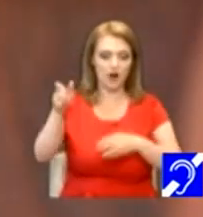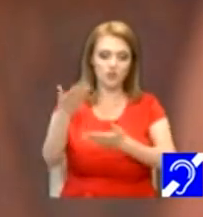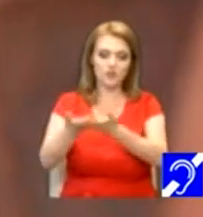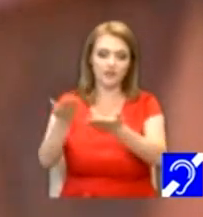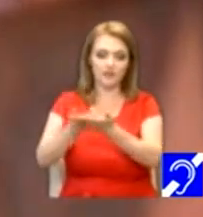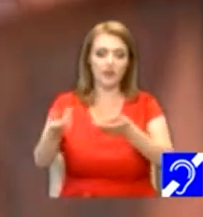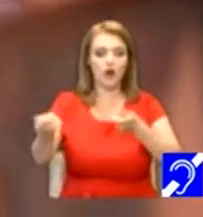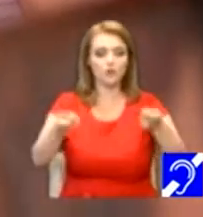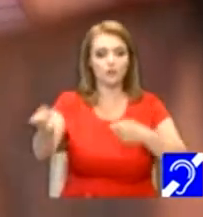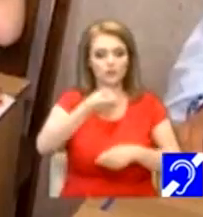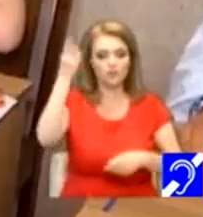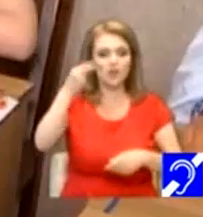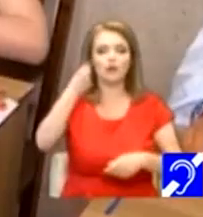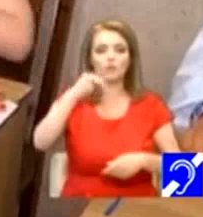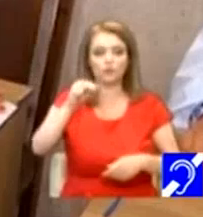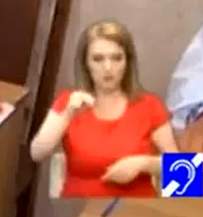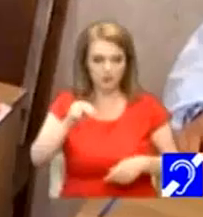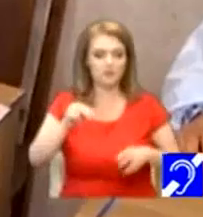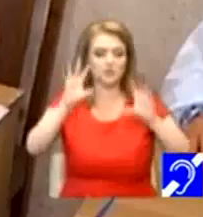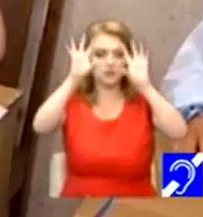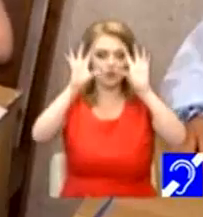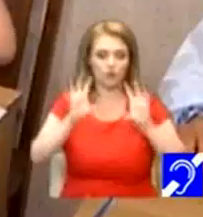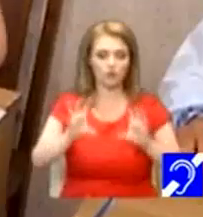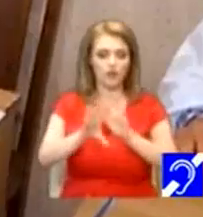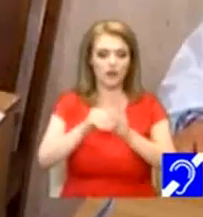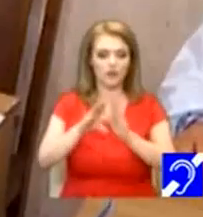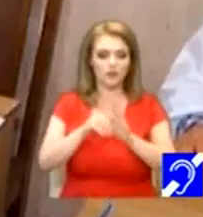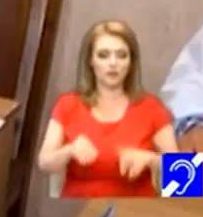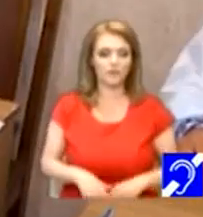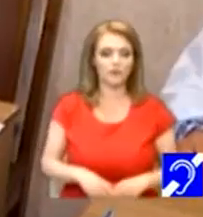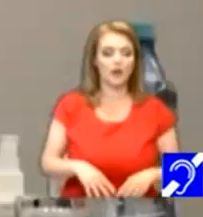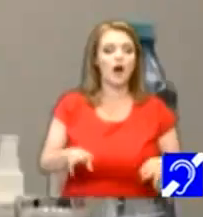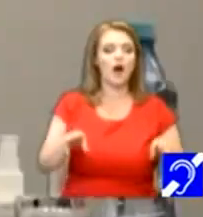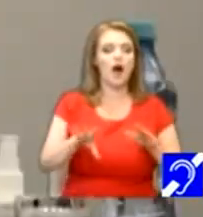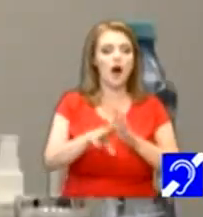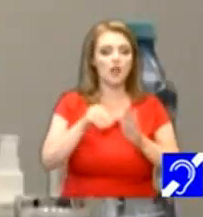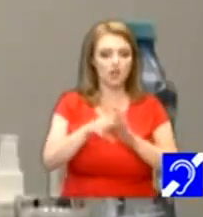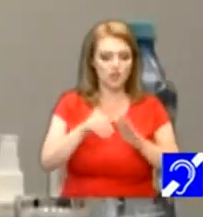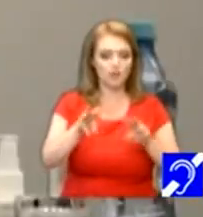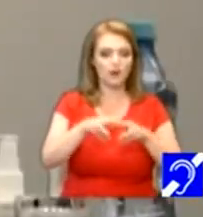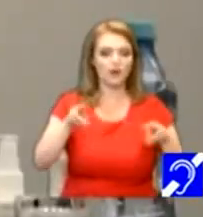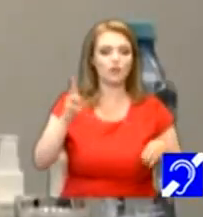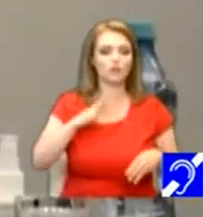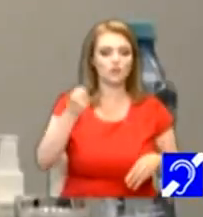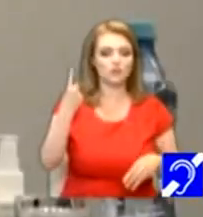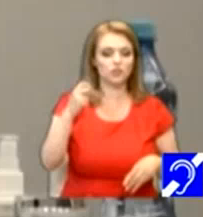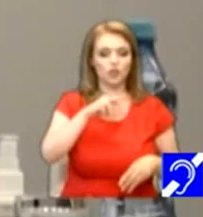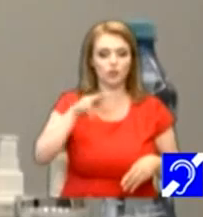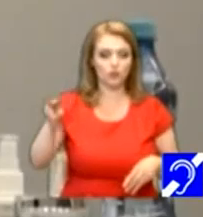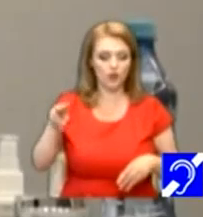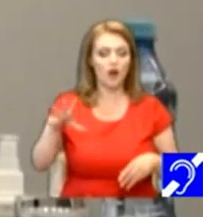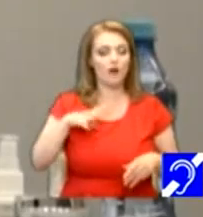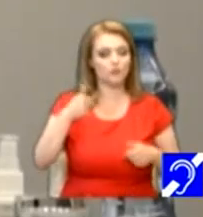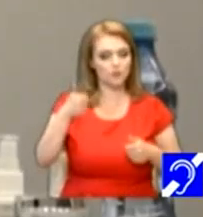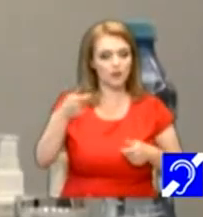autorităților Republicii Moldova să îmbunătățească codul electoral. Alegerile parlamentare anticipate din 11 iulie au fost bine administrate, au fost